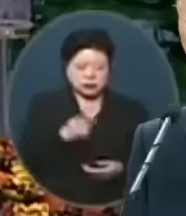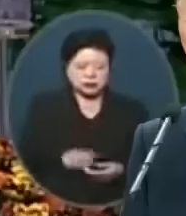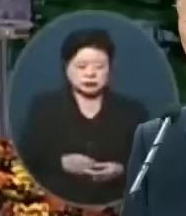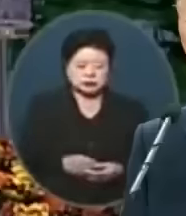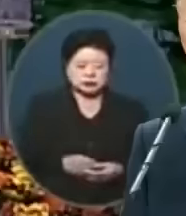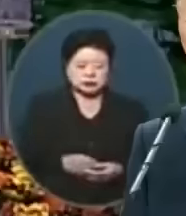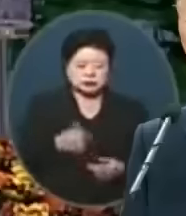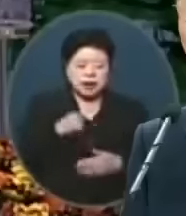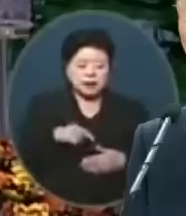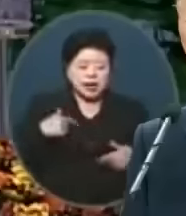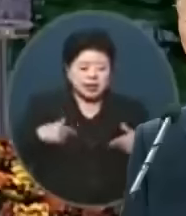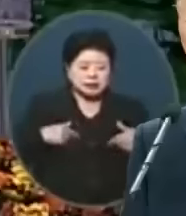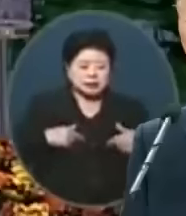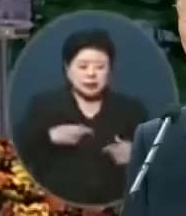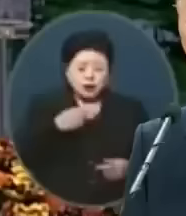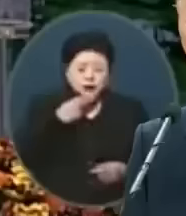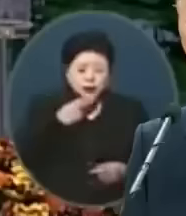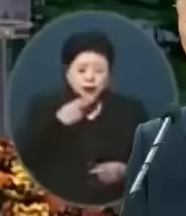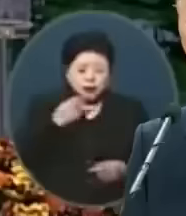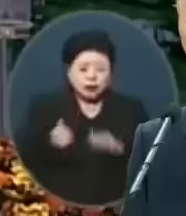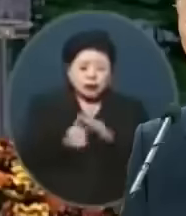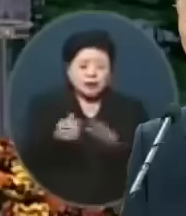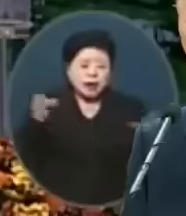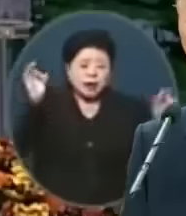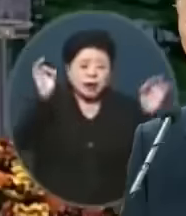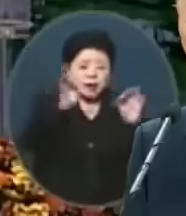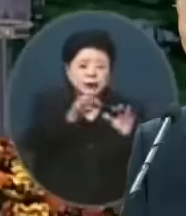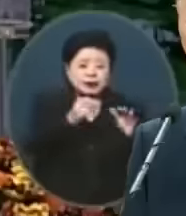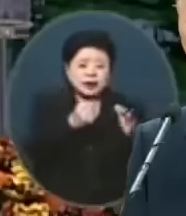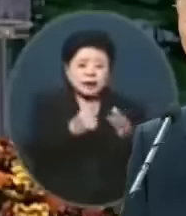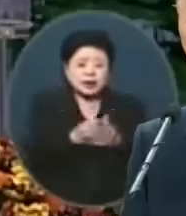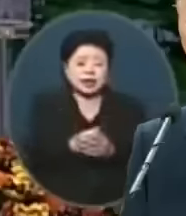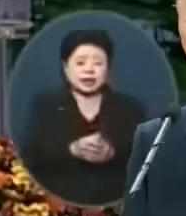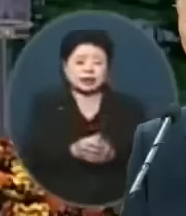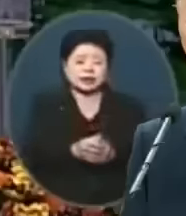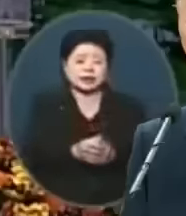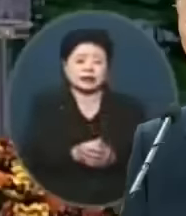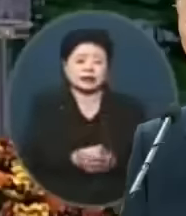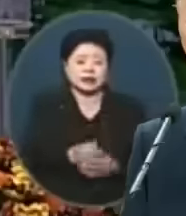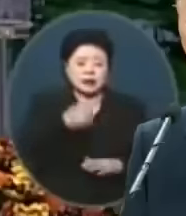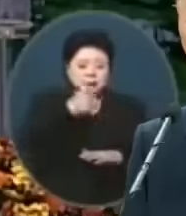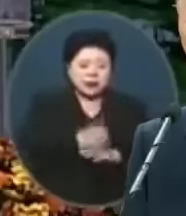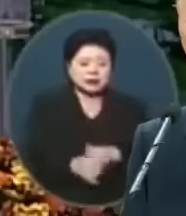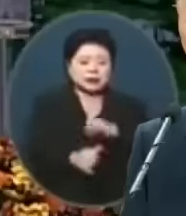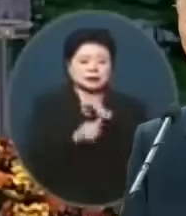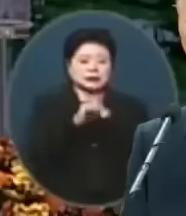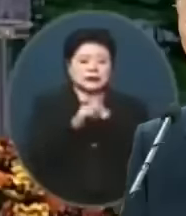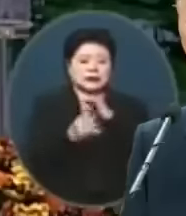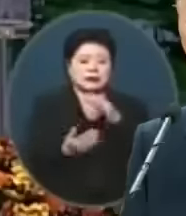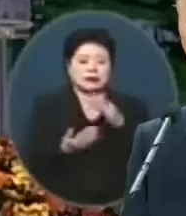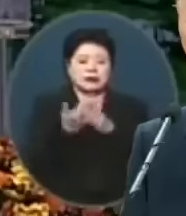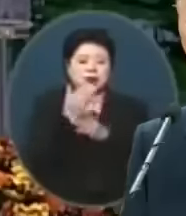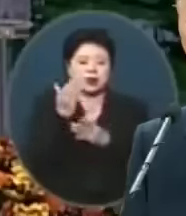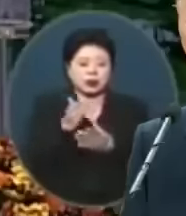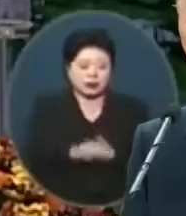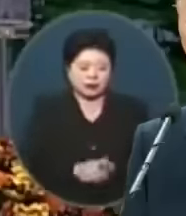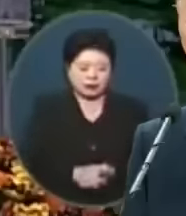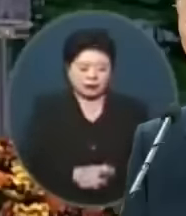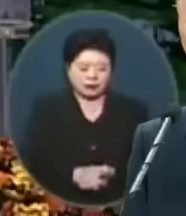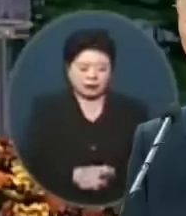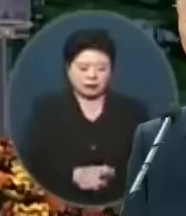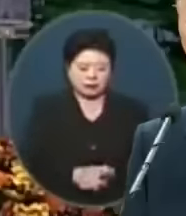마음의 기쁨이 메마르고 모든 희망이 잃어버리니까 이렇게 극단적인 행동까지 하게 되는 것입니다.